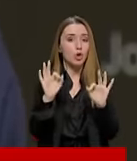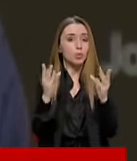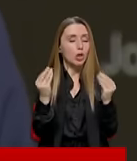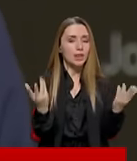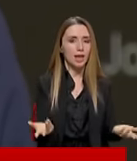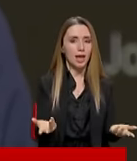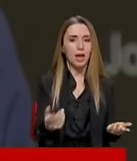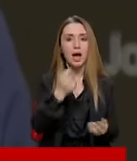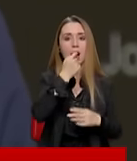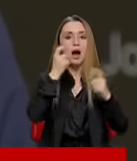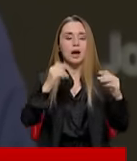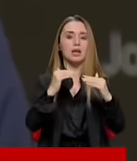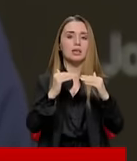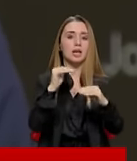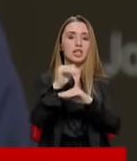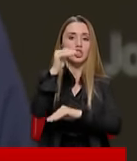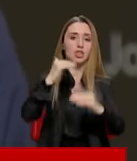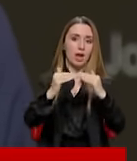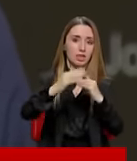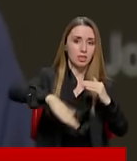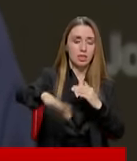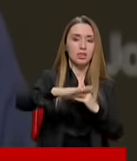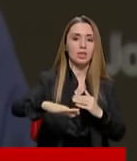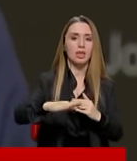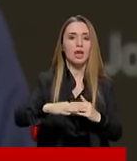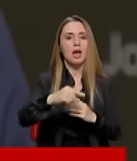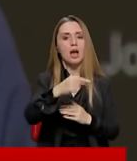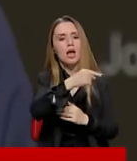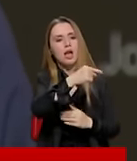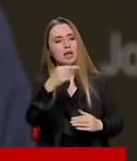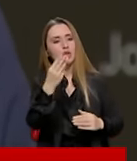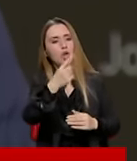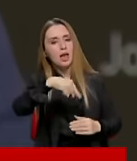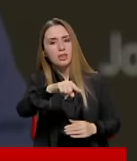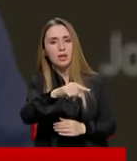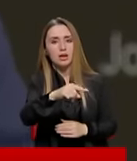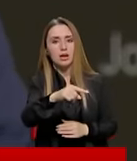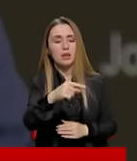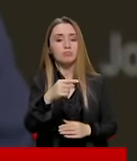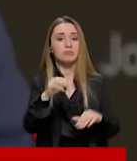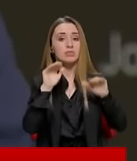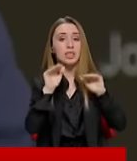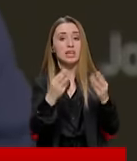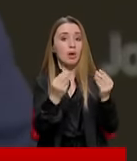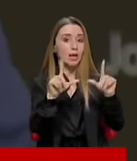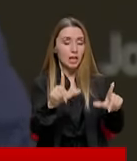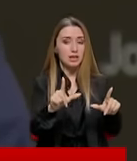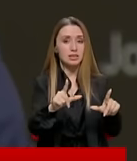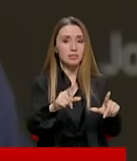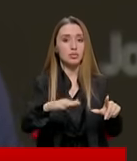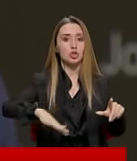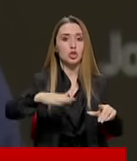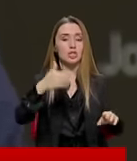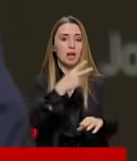olan Ankara'da yaşayan her herkesi özellikle dezavantajlı grupları onları öyle destekleyeceğiz ki sosyal